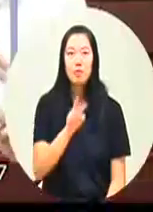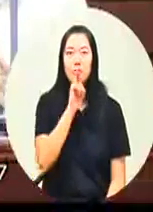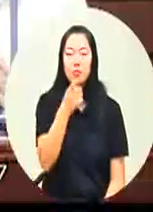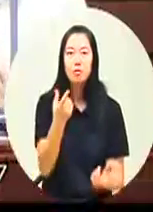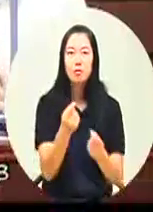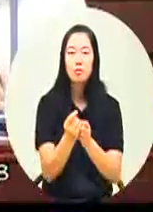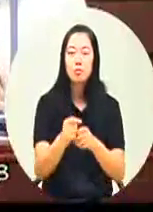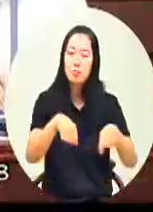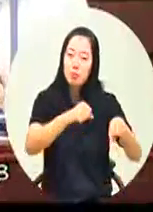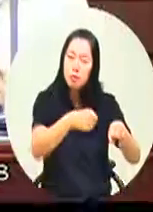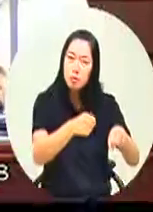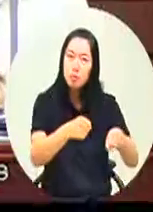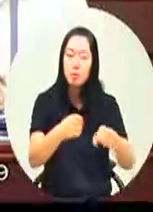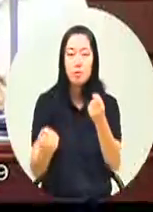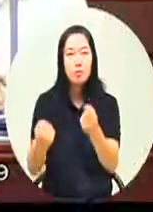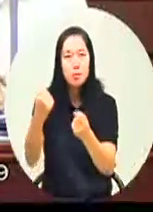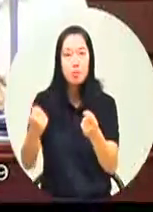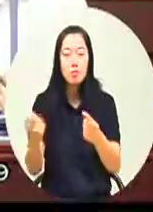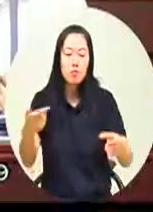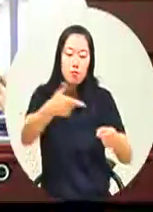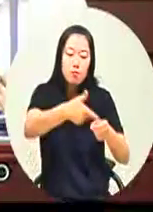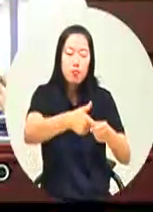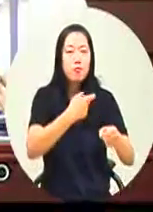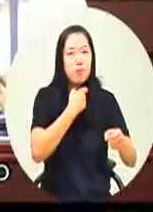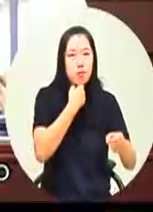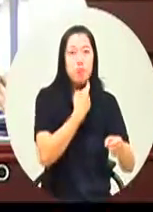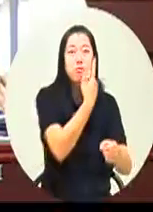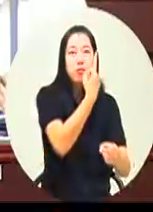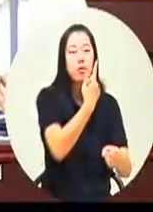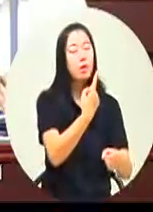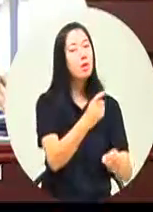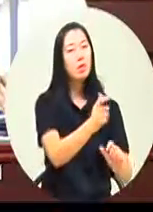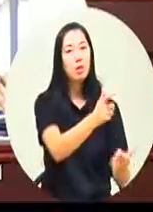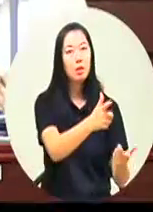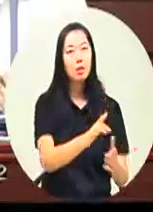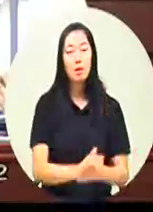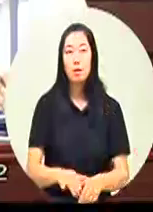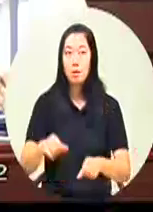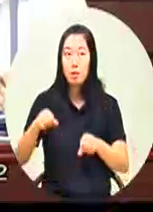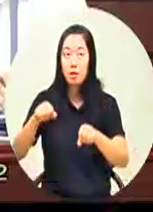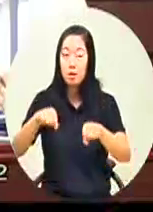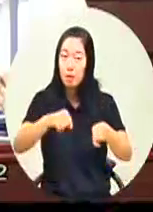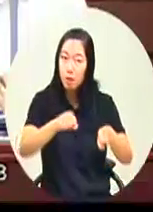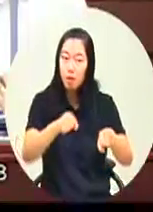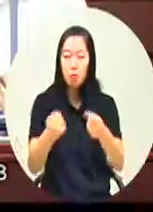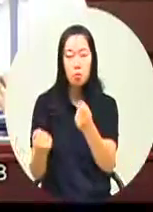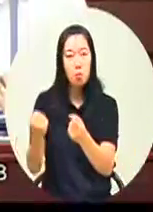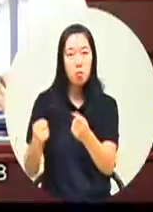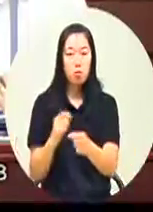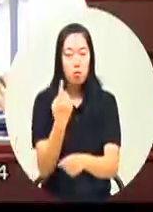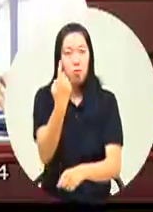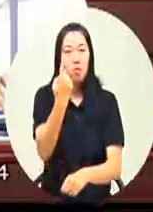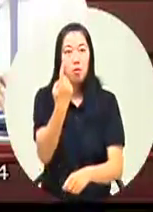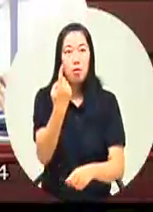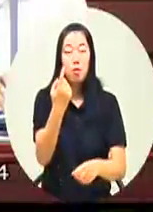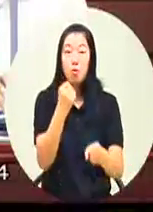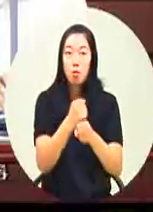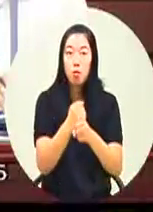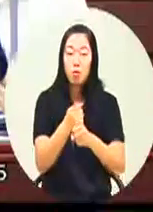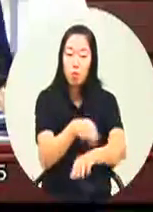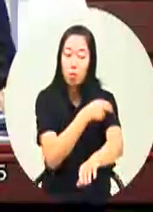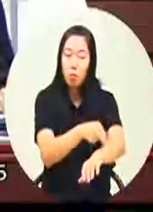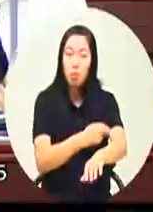车，或是一定要使用我们的机车、来做这样的一个交通通勤